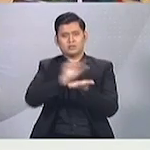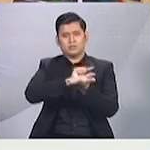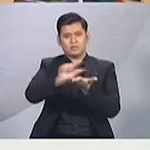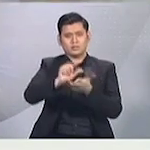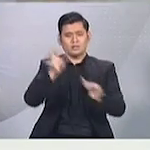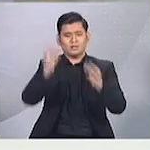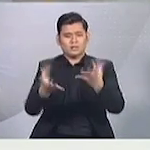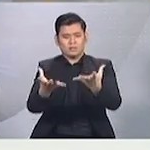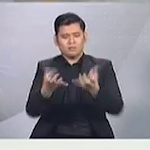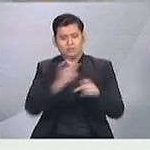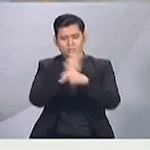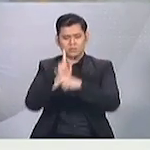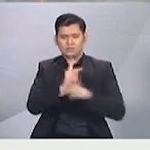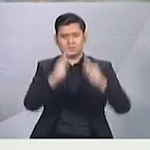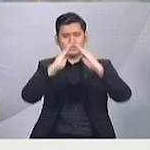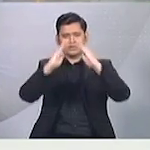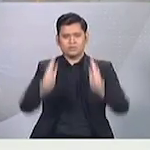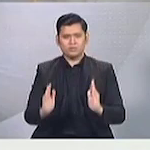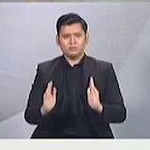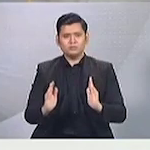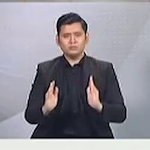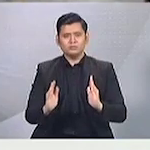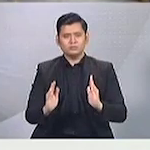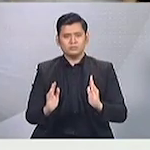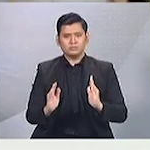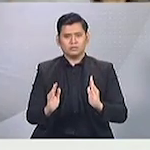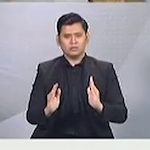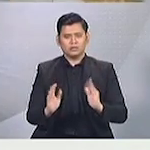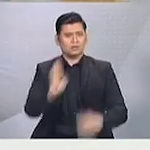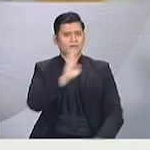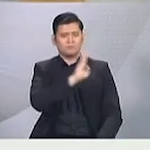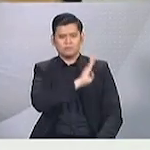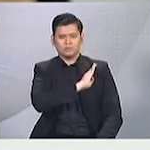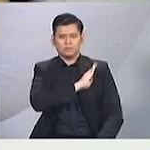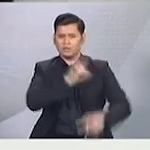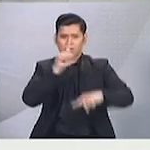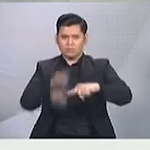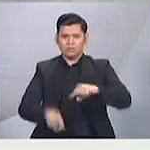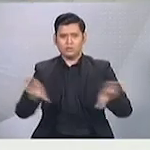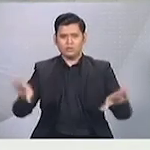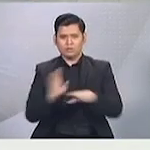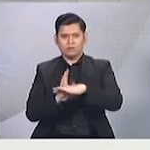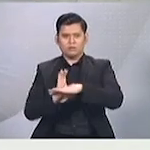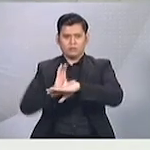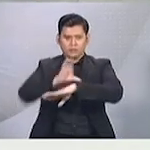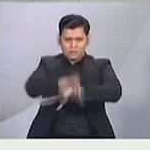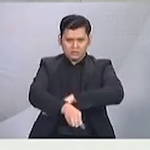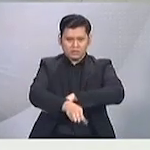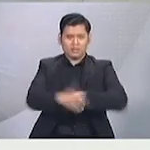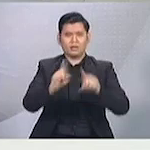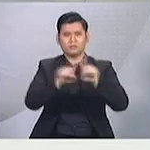rumah. Ini merupakan isu yang saya dah sebutkan bahawa mereka tidak boleh membuat paksaan seperti itu. Tapi ada juga yang